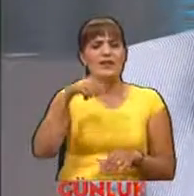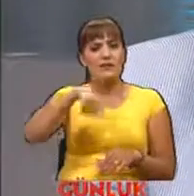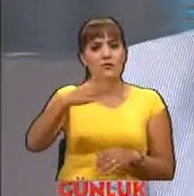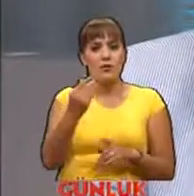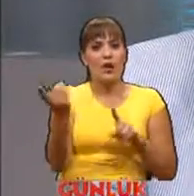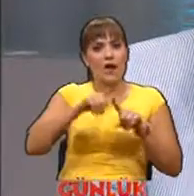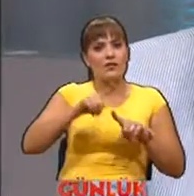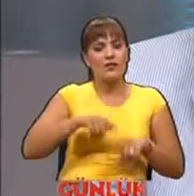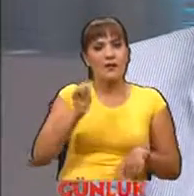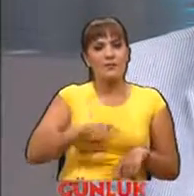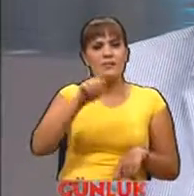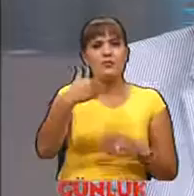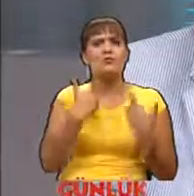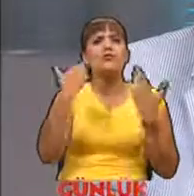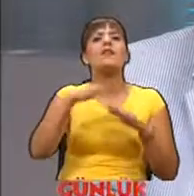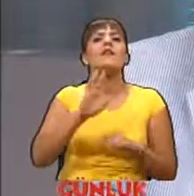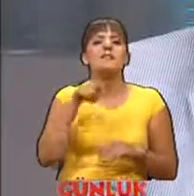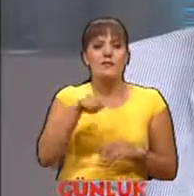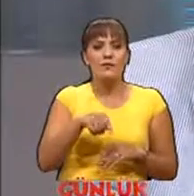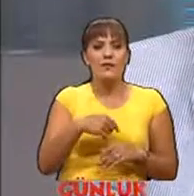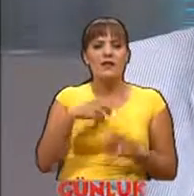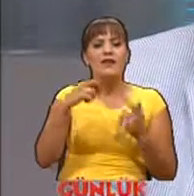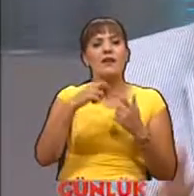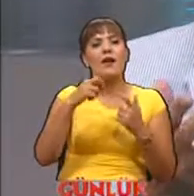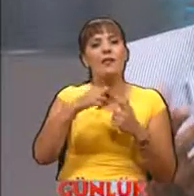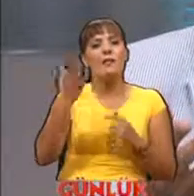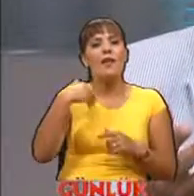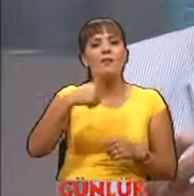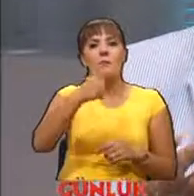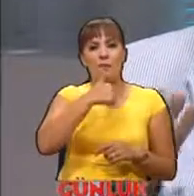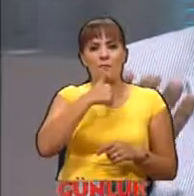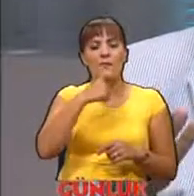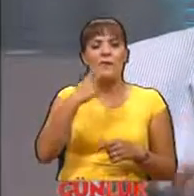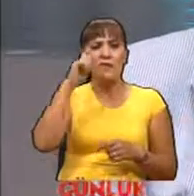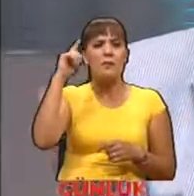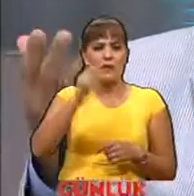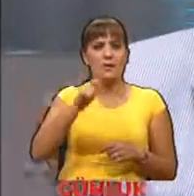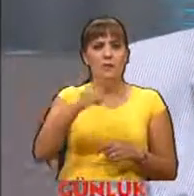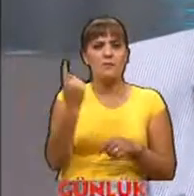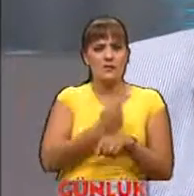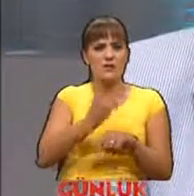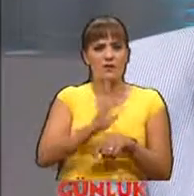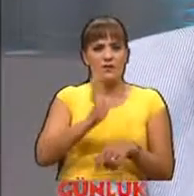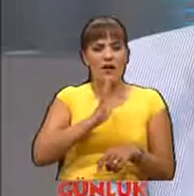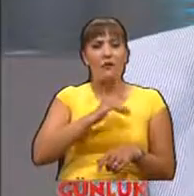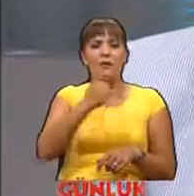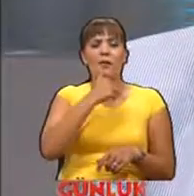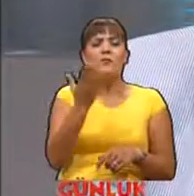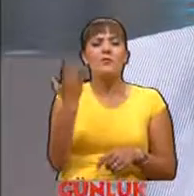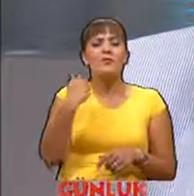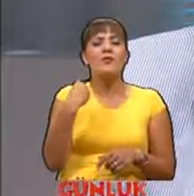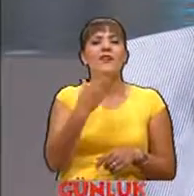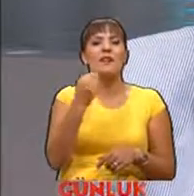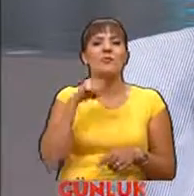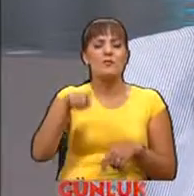epey katkıda bulundunuz. Teşekkür siz hukukçu ediyorum. Değilsiniz ama değil mi? Rahmetli babam hukukçuydu. Tahmin ettim bir şeyler bir cevher ama var. Çok gençtim ben o